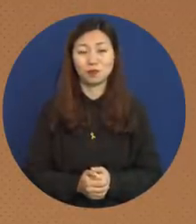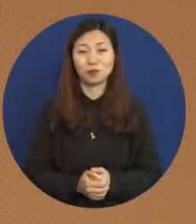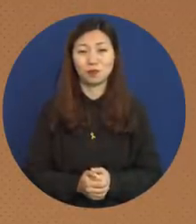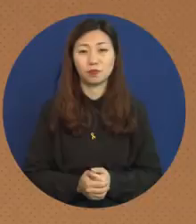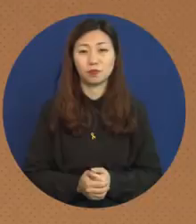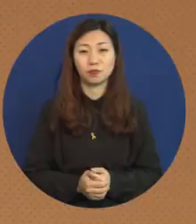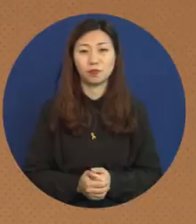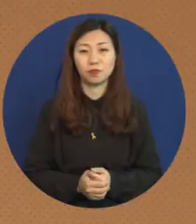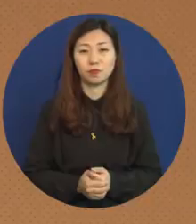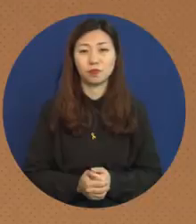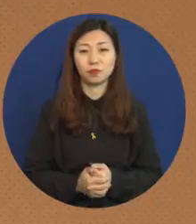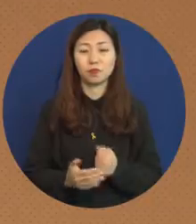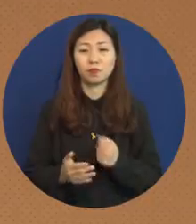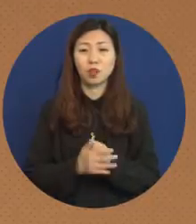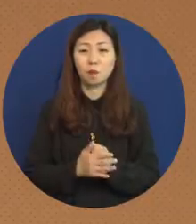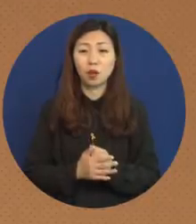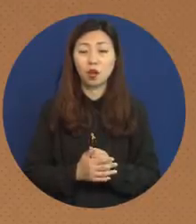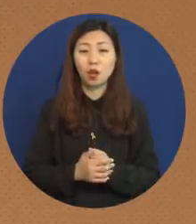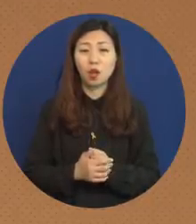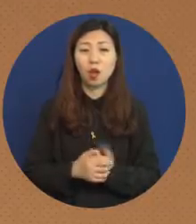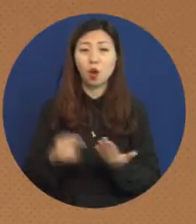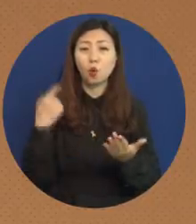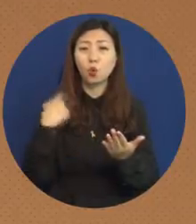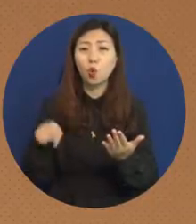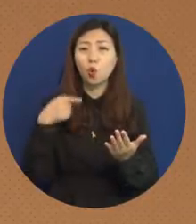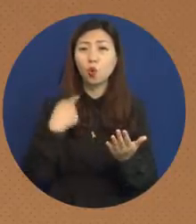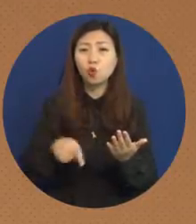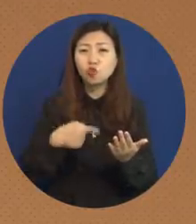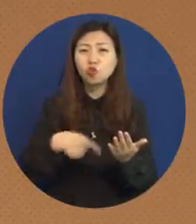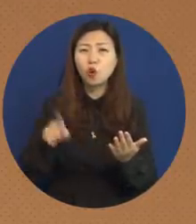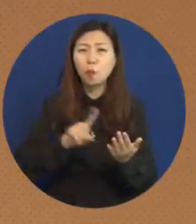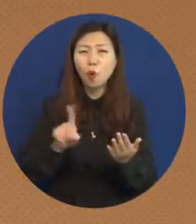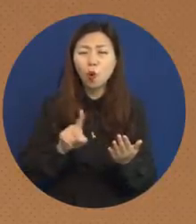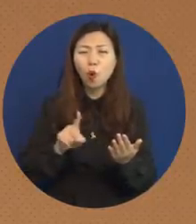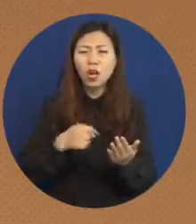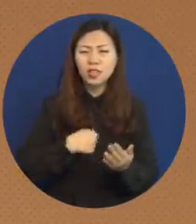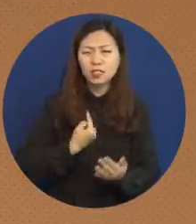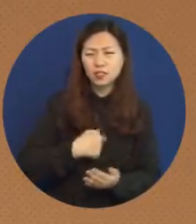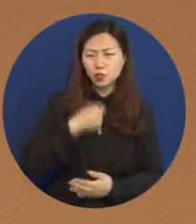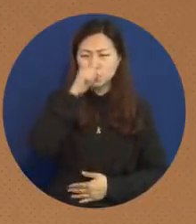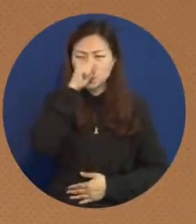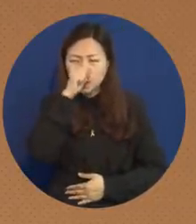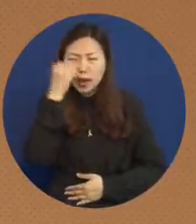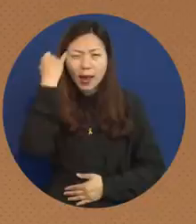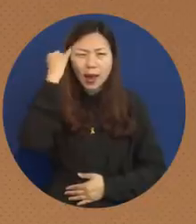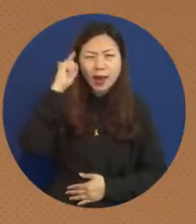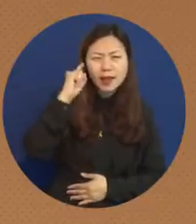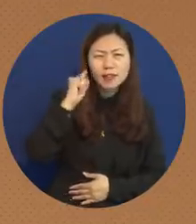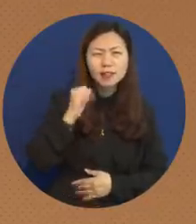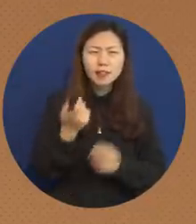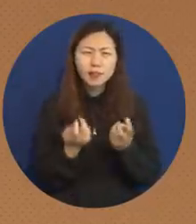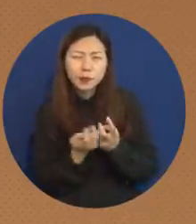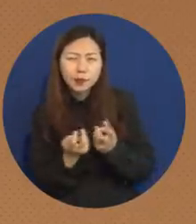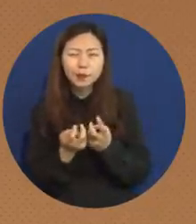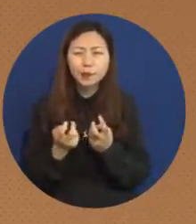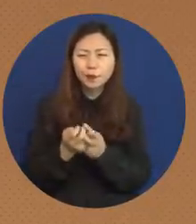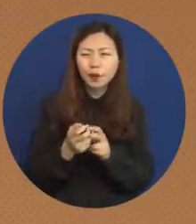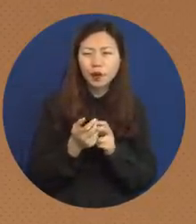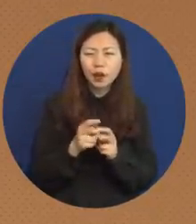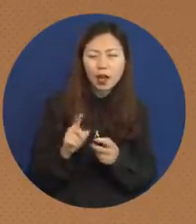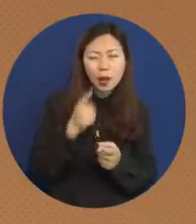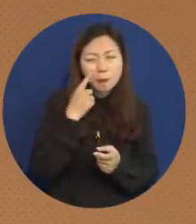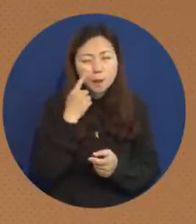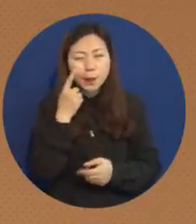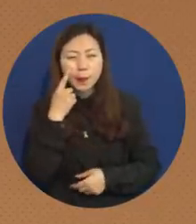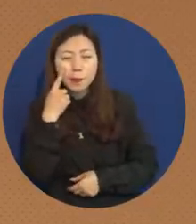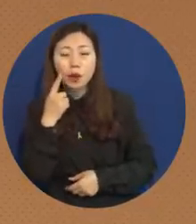그러니까 이 교육이라는 게 이렇게 뭔가 자기가 좋아하고 자기가 연구하고 자기가 요래도 해보고 저래도 해보고 요래도 해보고